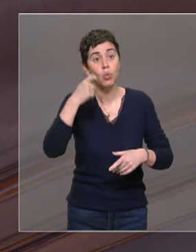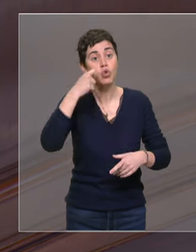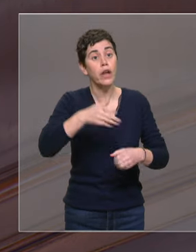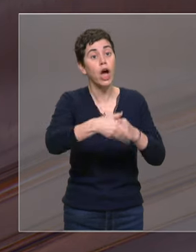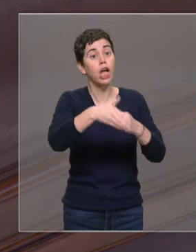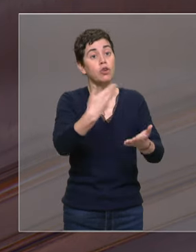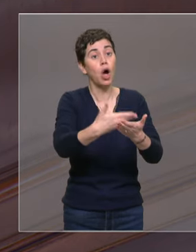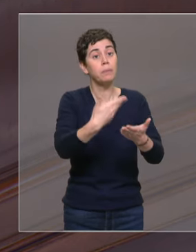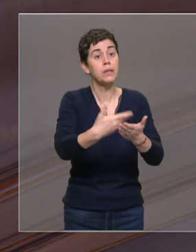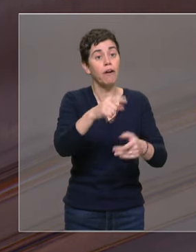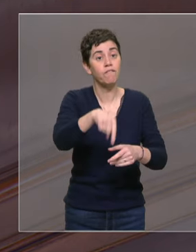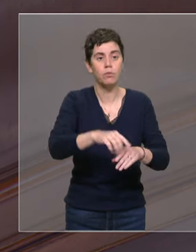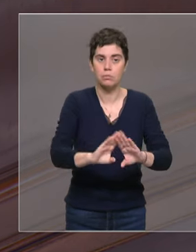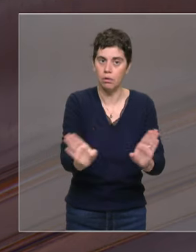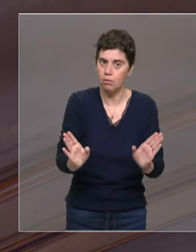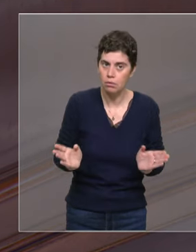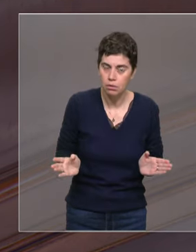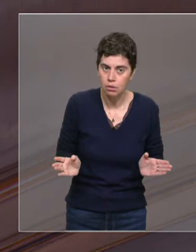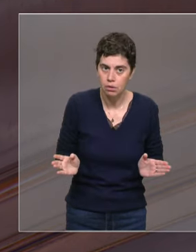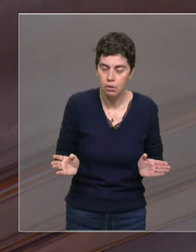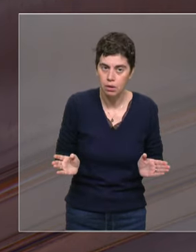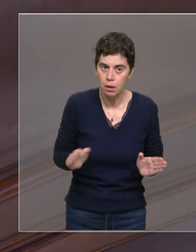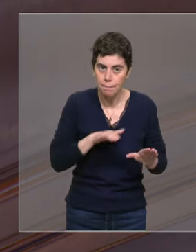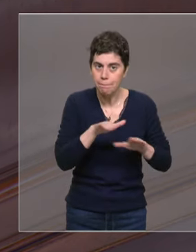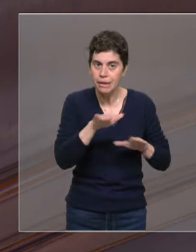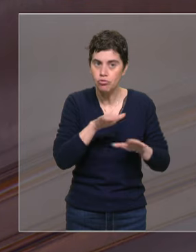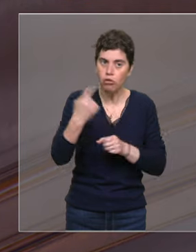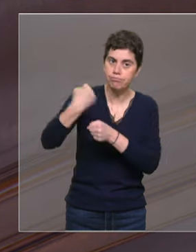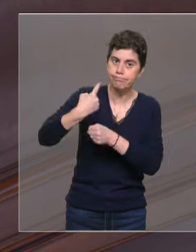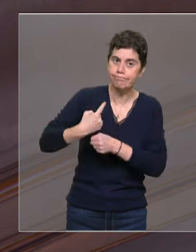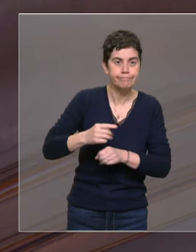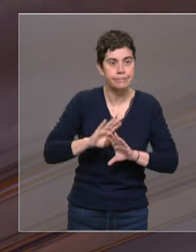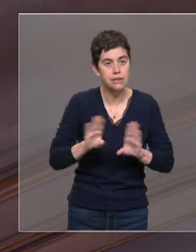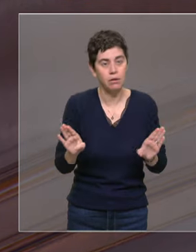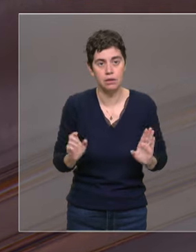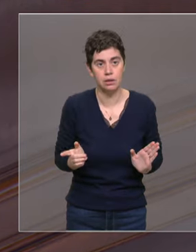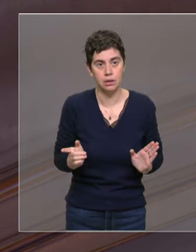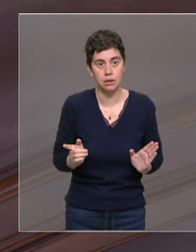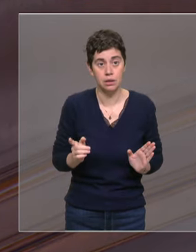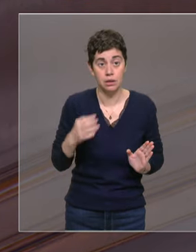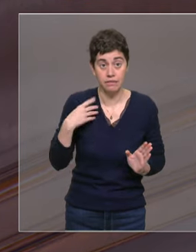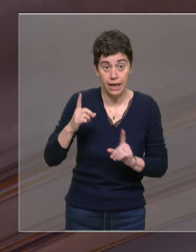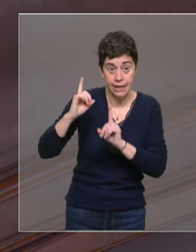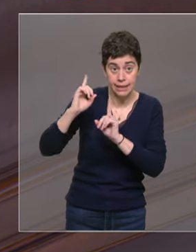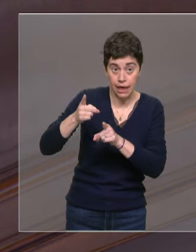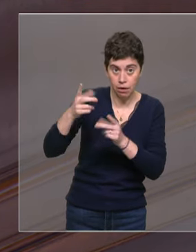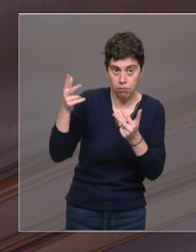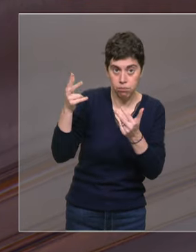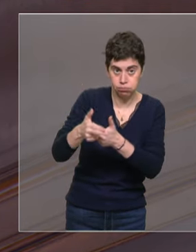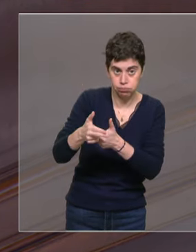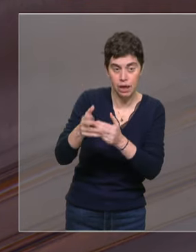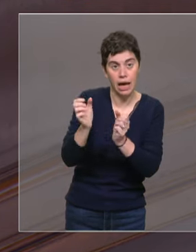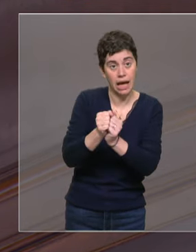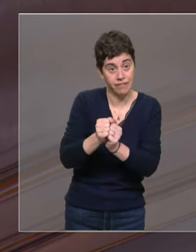puis, peut-être une vérité certaine, c'est que cette guerre peut s'arrêter à n'importe quel moment si la Russie